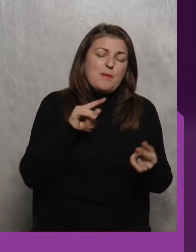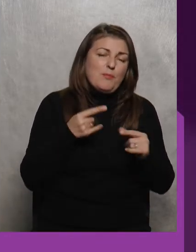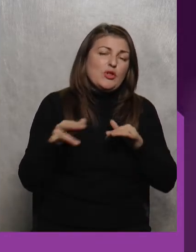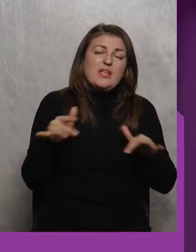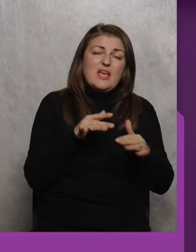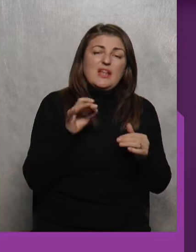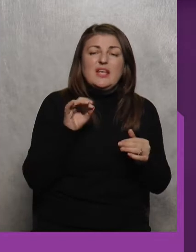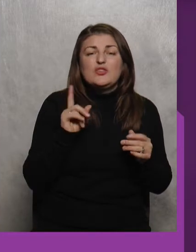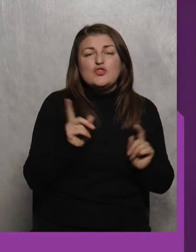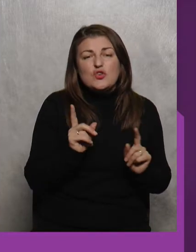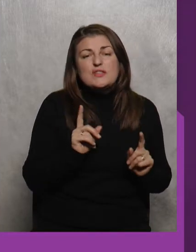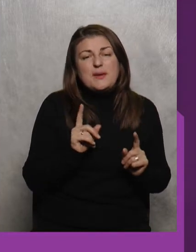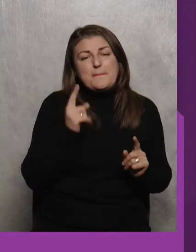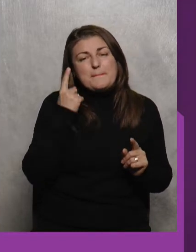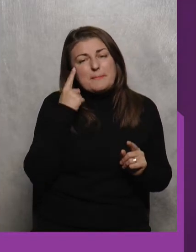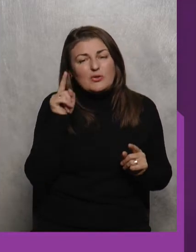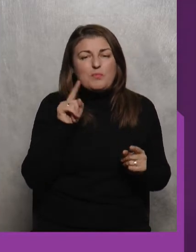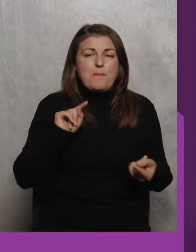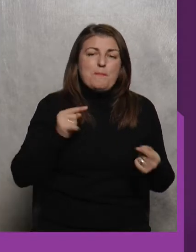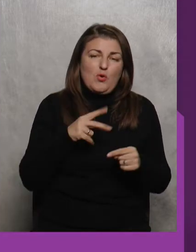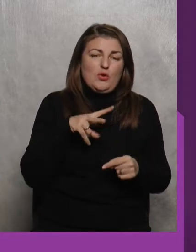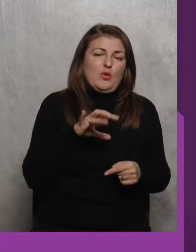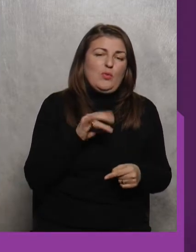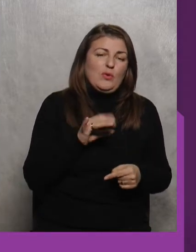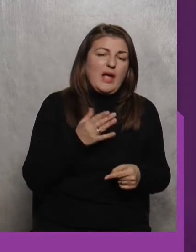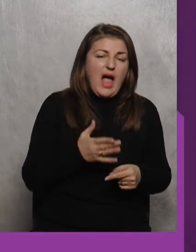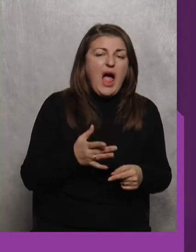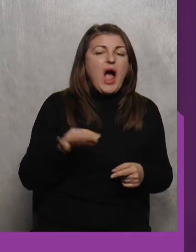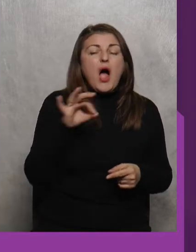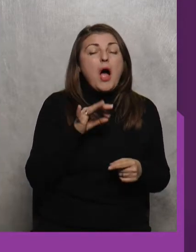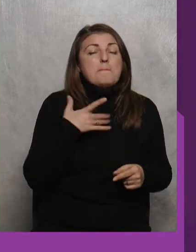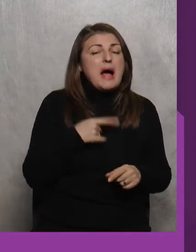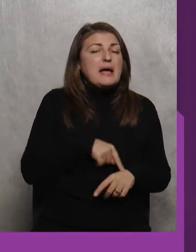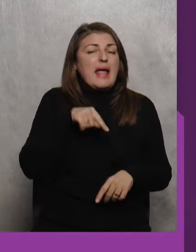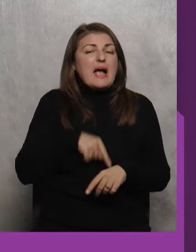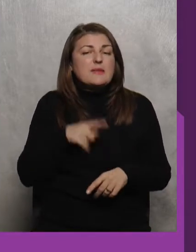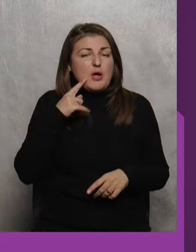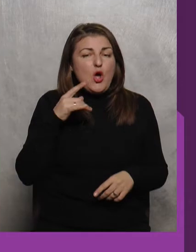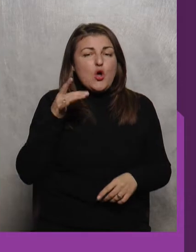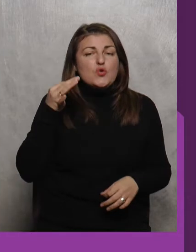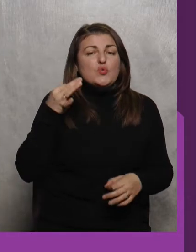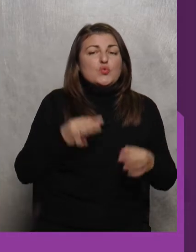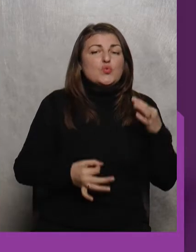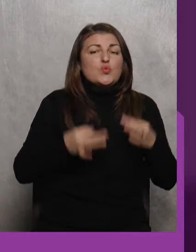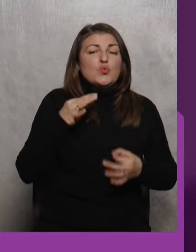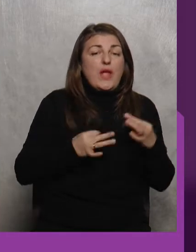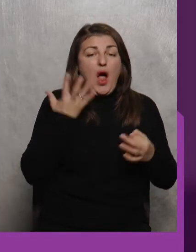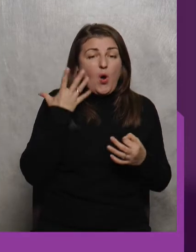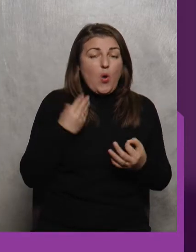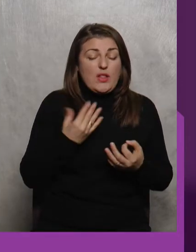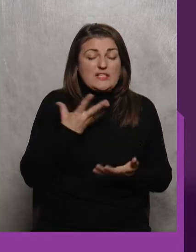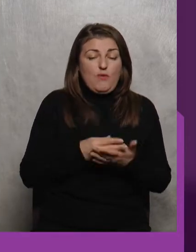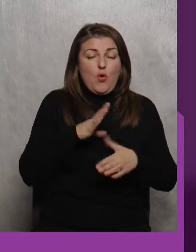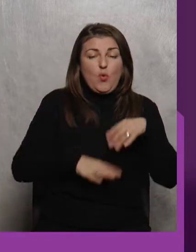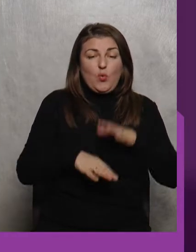і щось придумати проти Луки. А от з приводу реакції, так, от суддя, коли свої руки